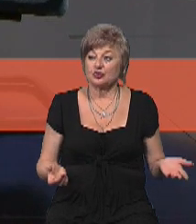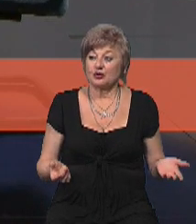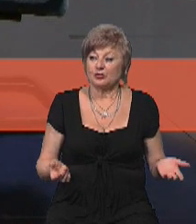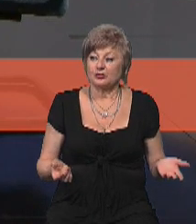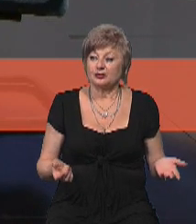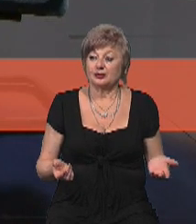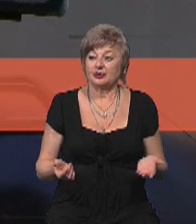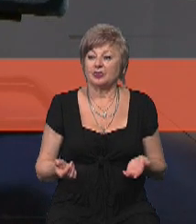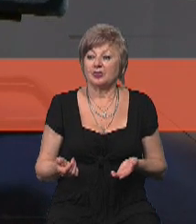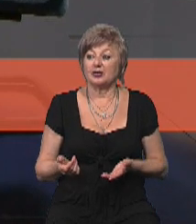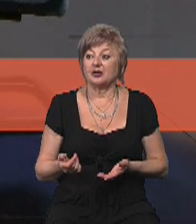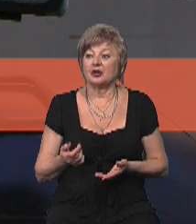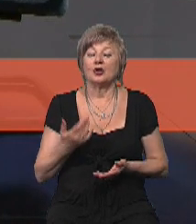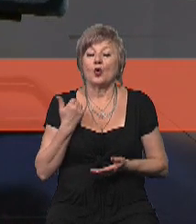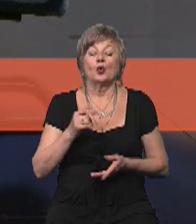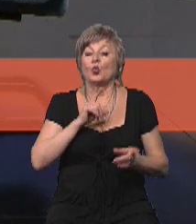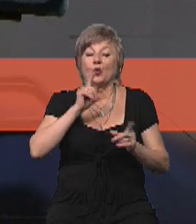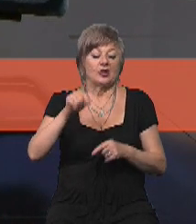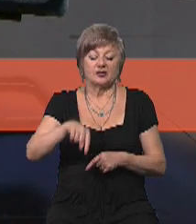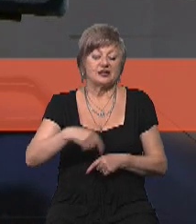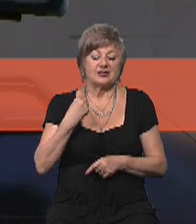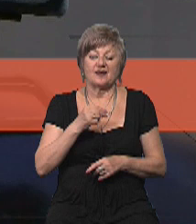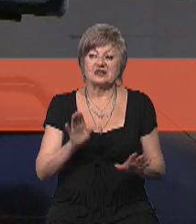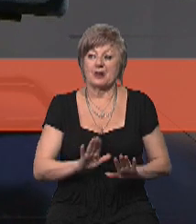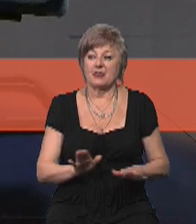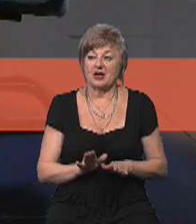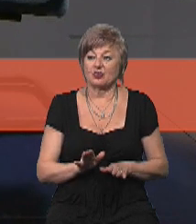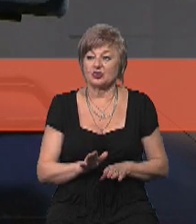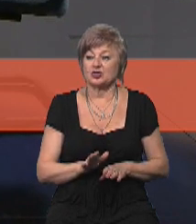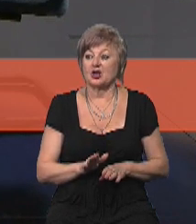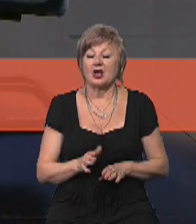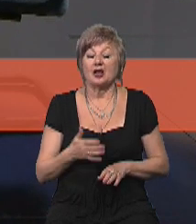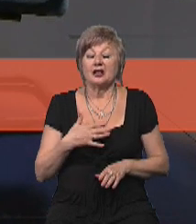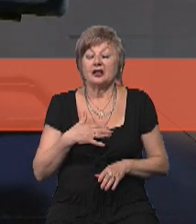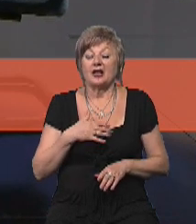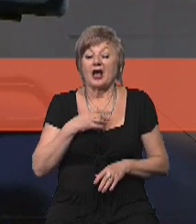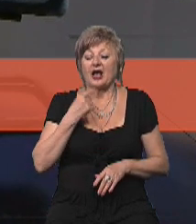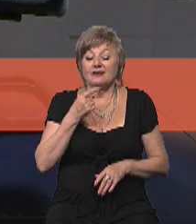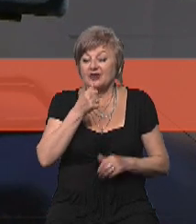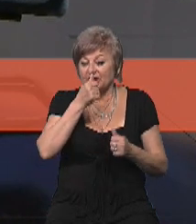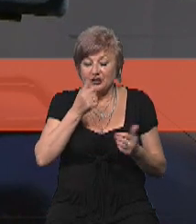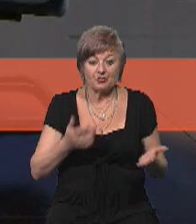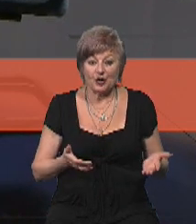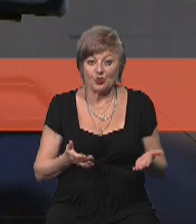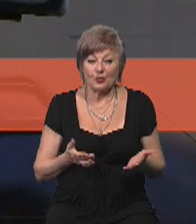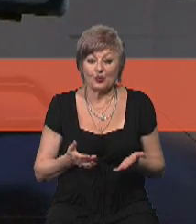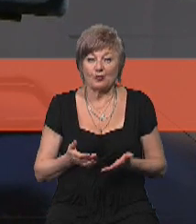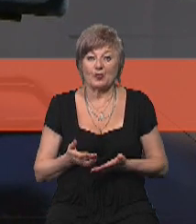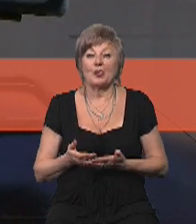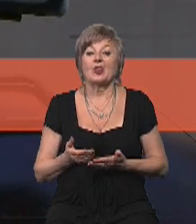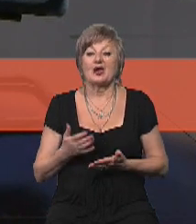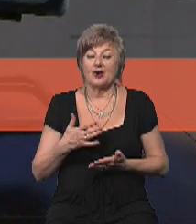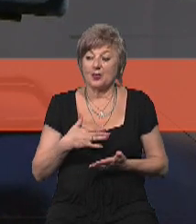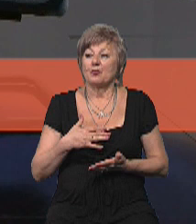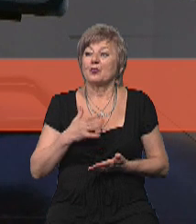сказал, что он за межами міста, и он не мог не прокомментировать. Я думаю, что мы еще эту тему будемо продовжувати і будемо чекати